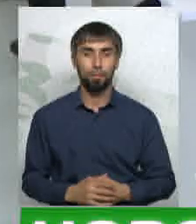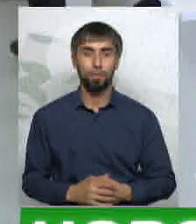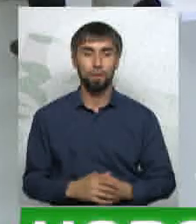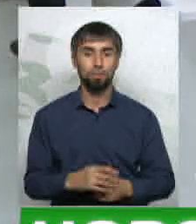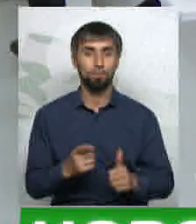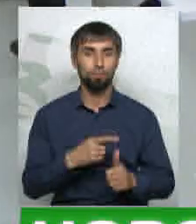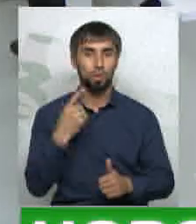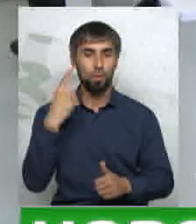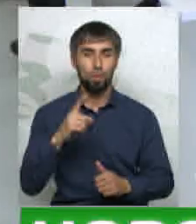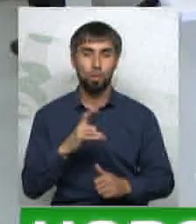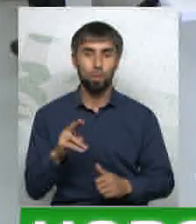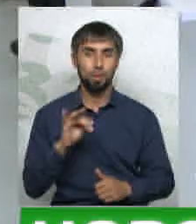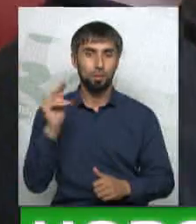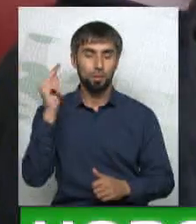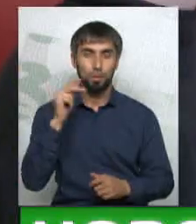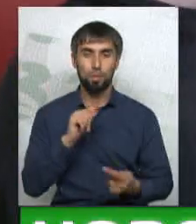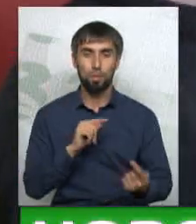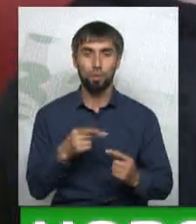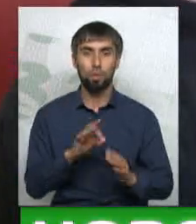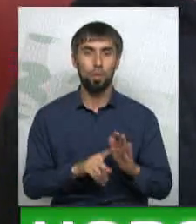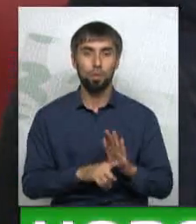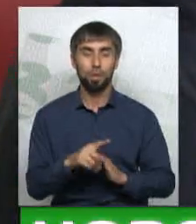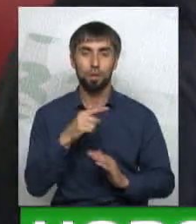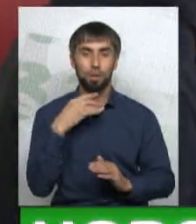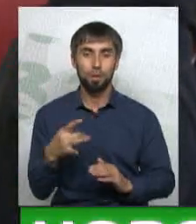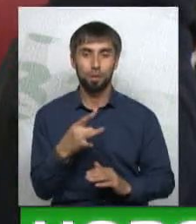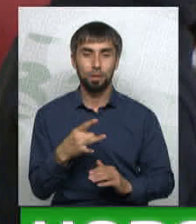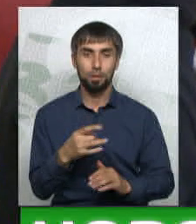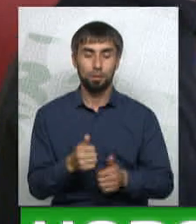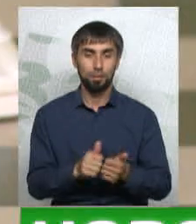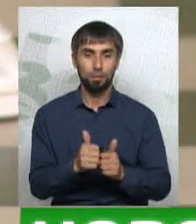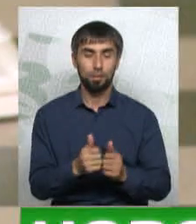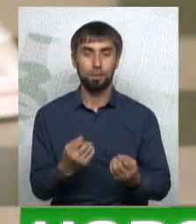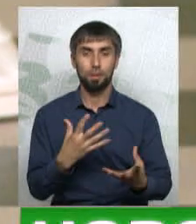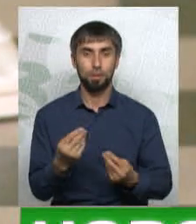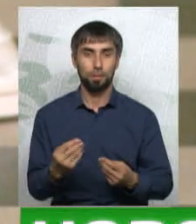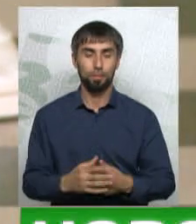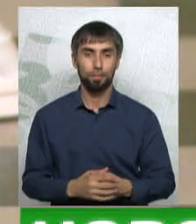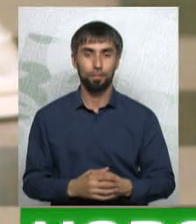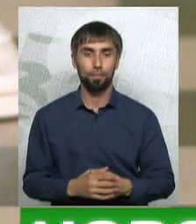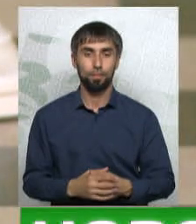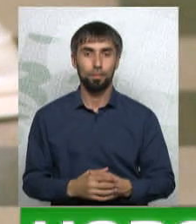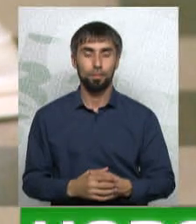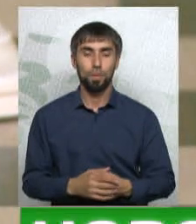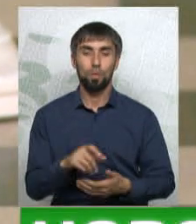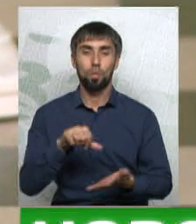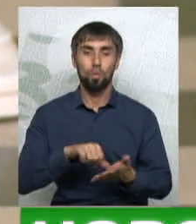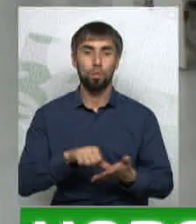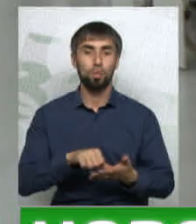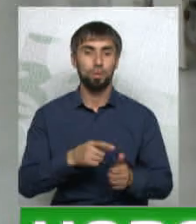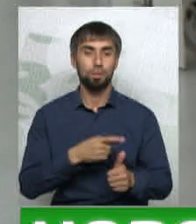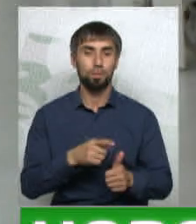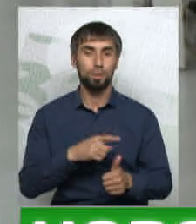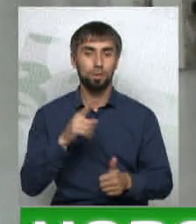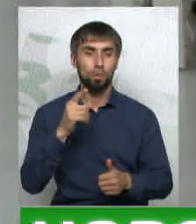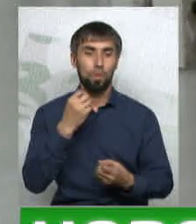Продумать комбинацию ходов или изучить противника. До начала республиканских баталий считанные секунды. Участники хорошо освоили тонкости